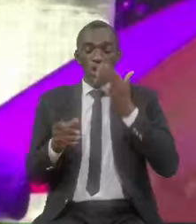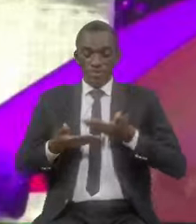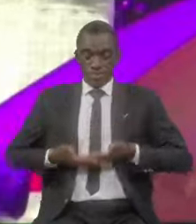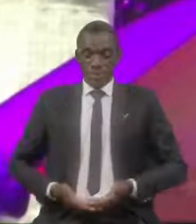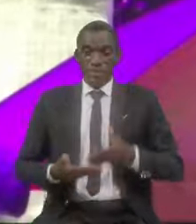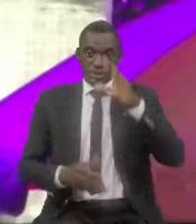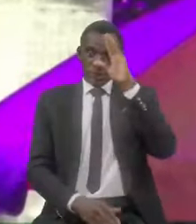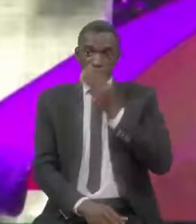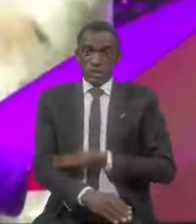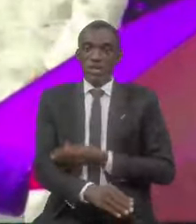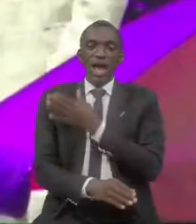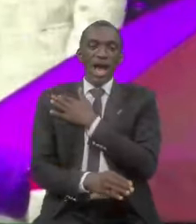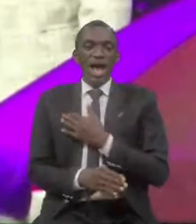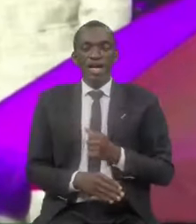fils